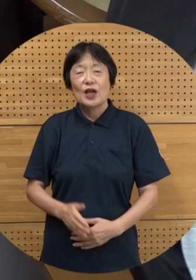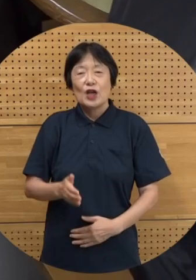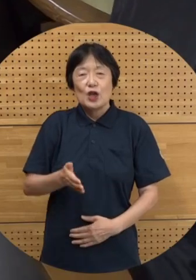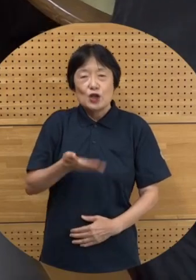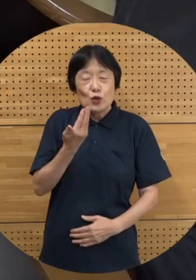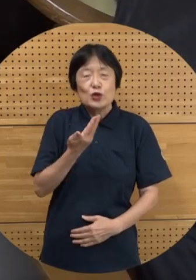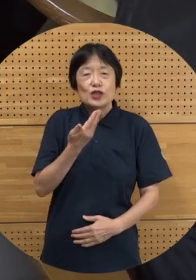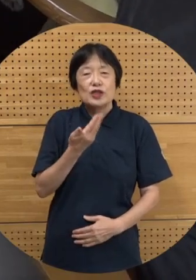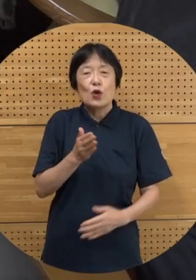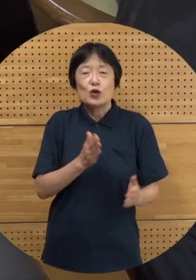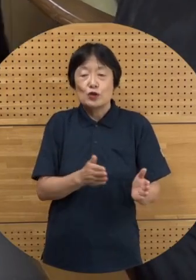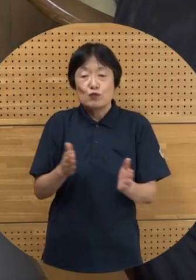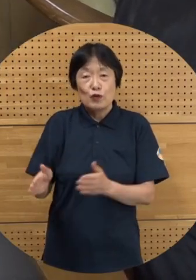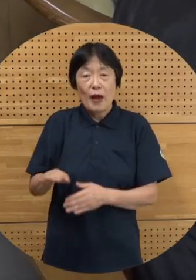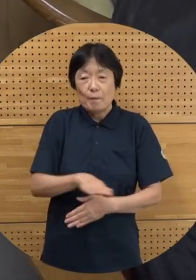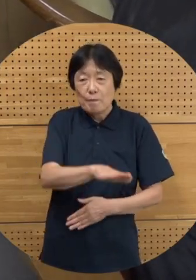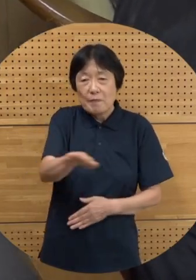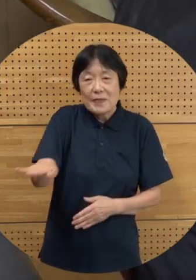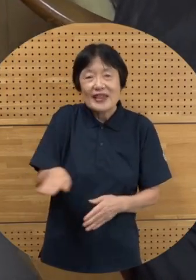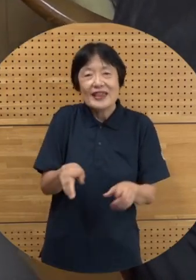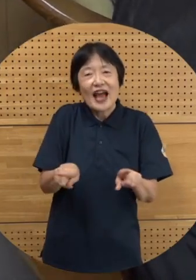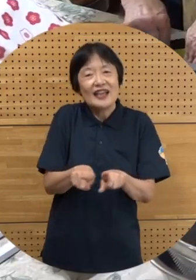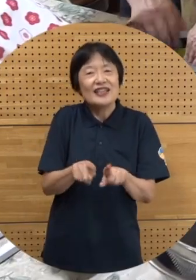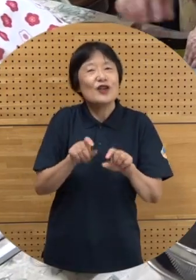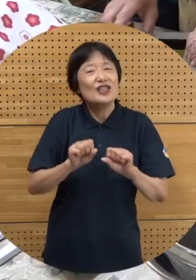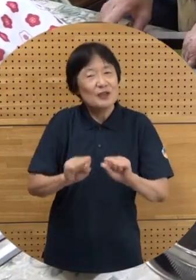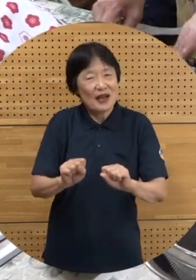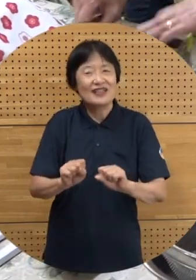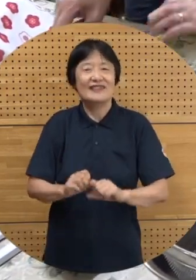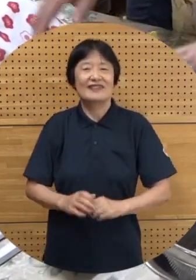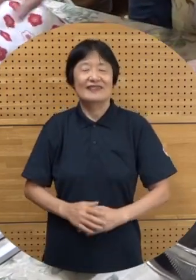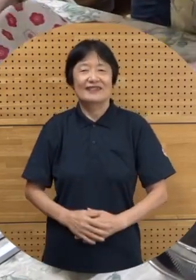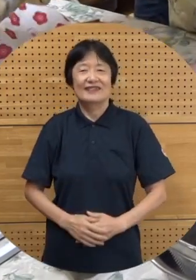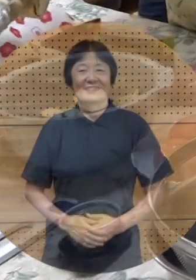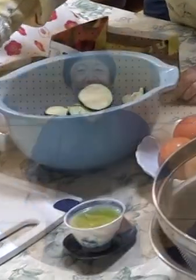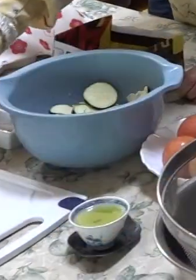食事の準備は利用者も協力して行います。